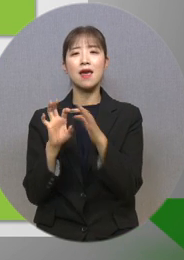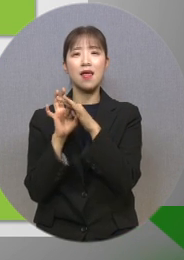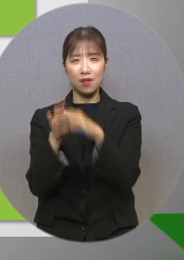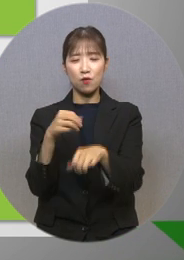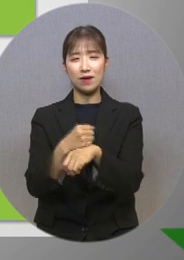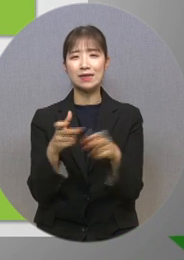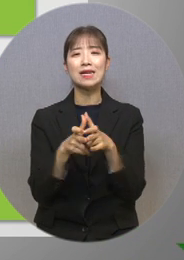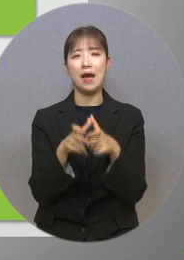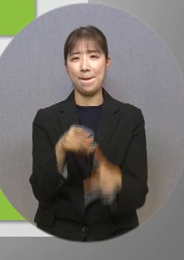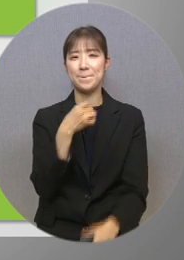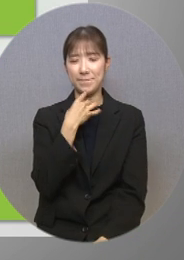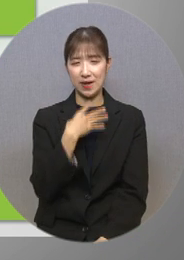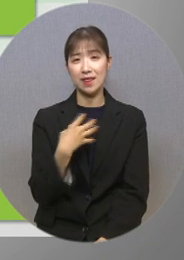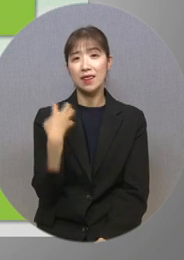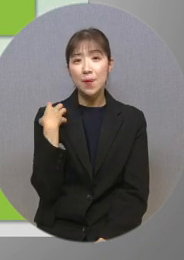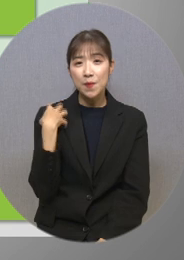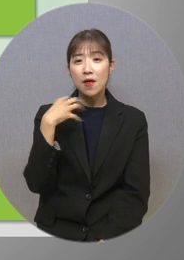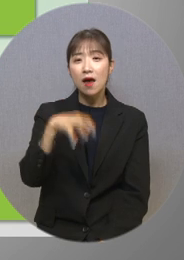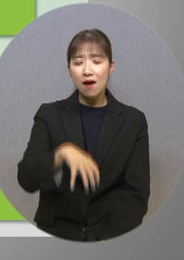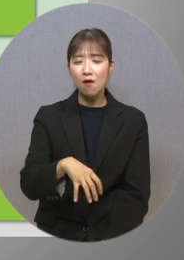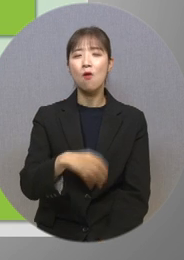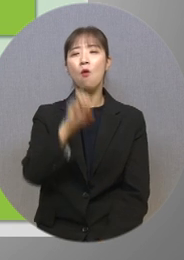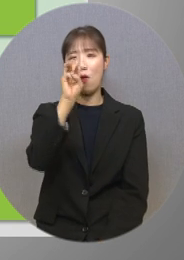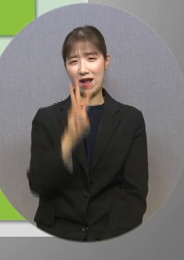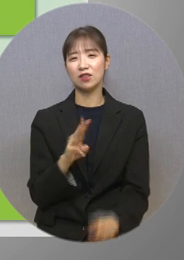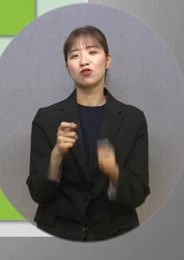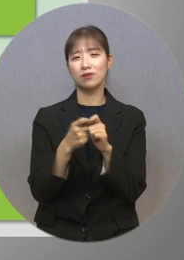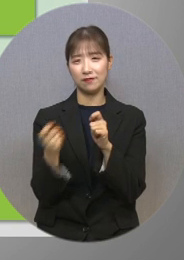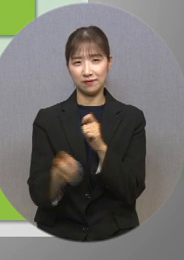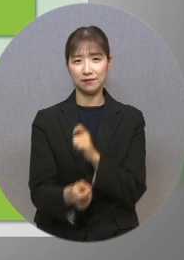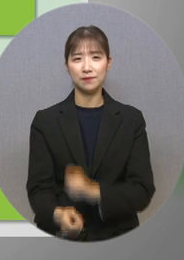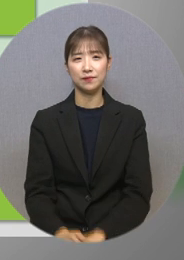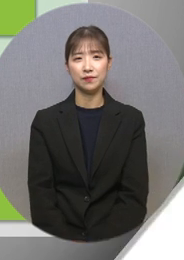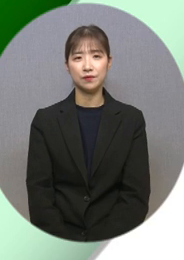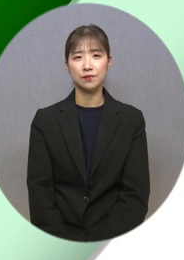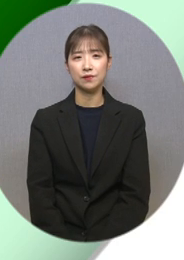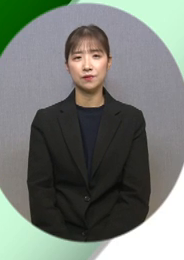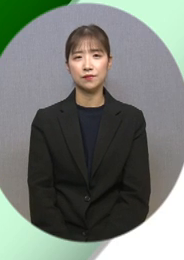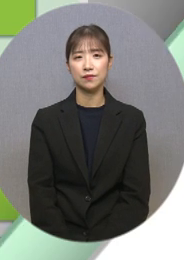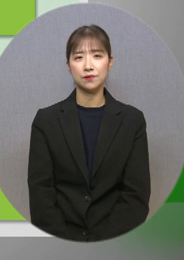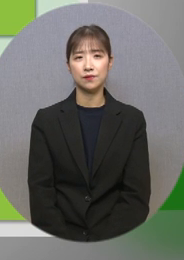장애인만 채용하며 담당지사는 광주지사입니다.